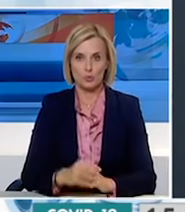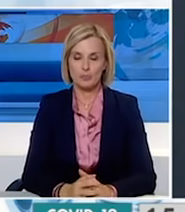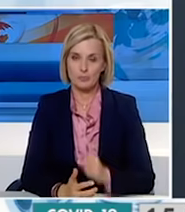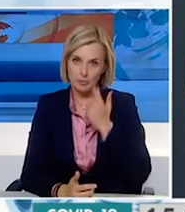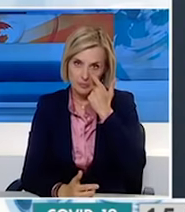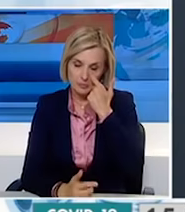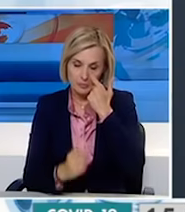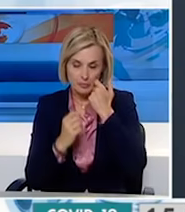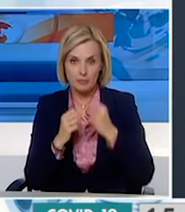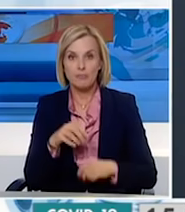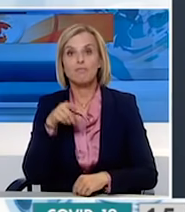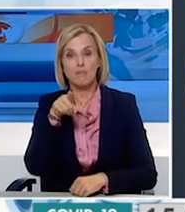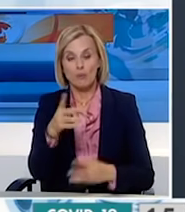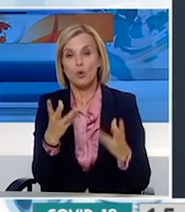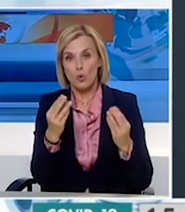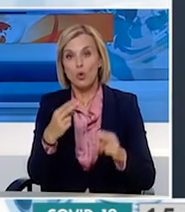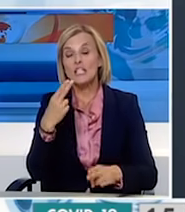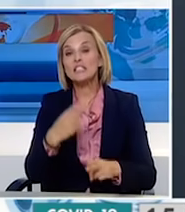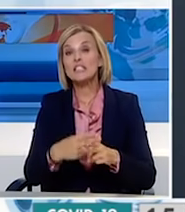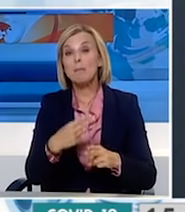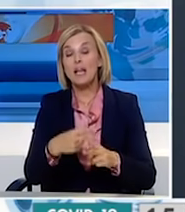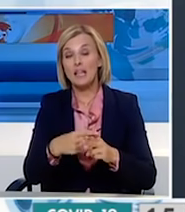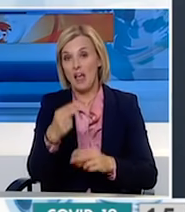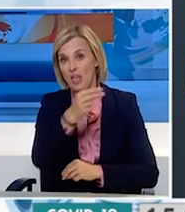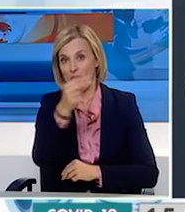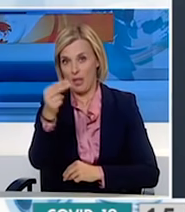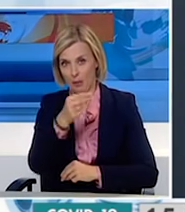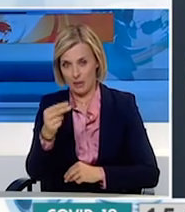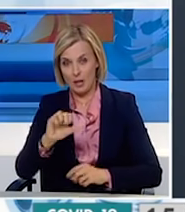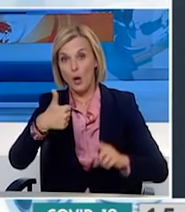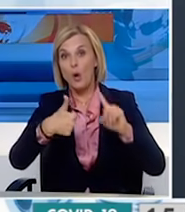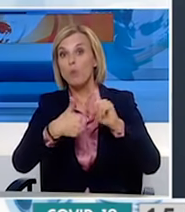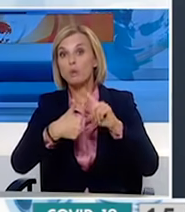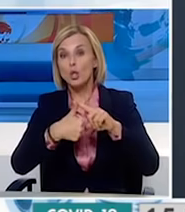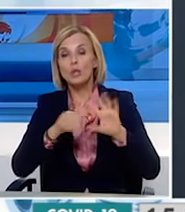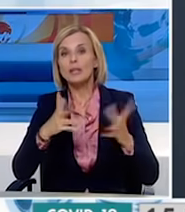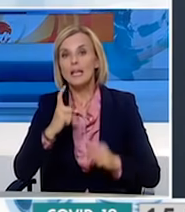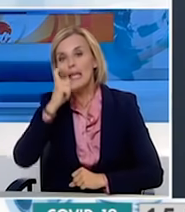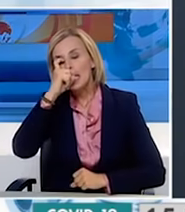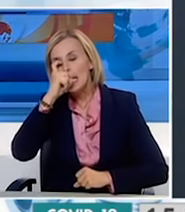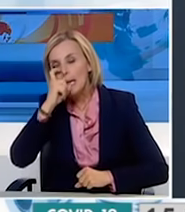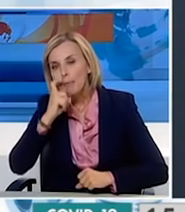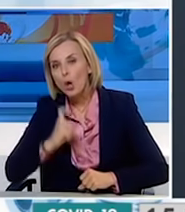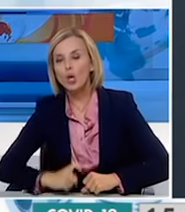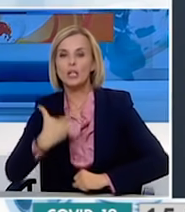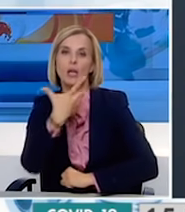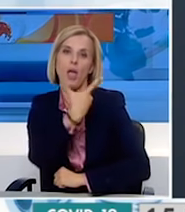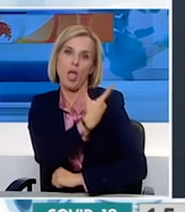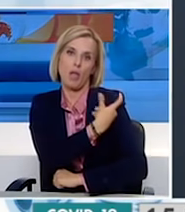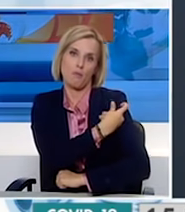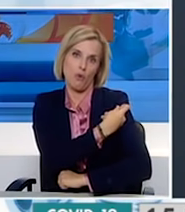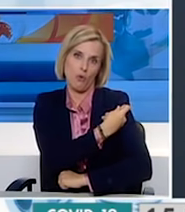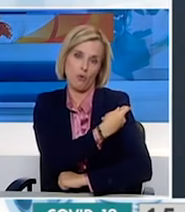Αγγίζει δύο πολύ ευαίσθητα θέματα η δημοσιογράφος. Το πρώτο θέμα λέγεται ο υποχρεωτικότητα των εμβολιασμών, κάτι το οποίο είναι πάρα